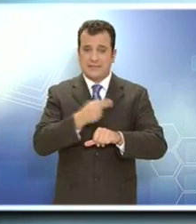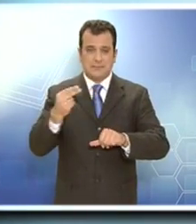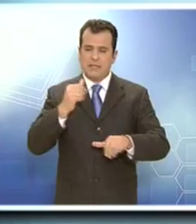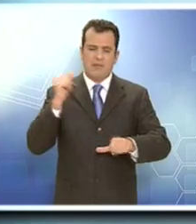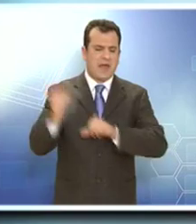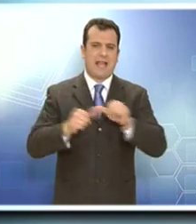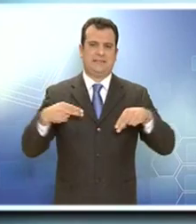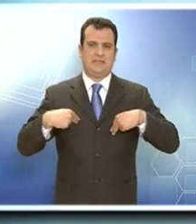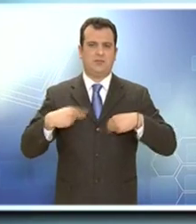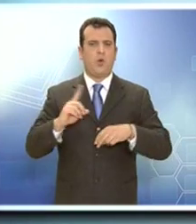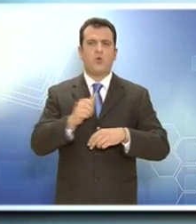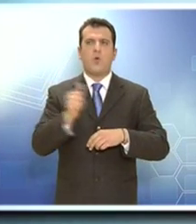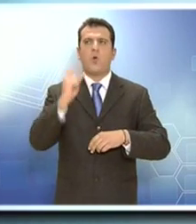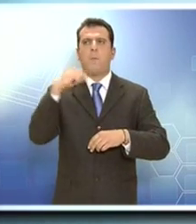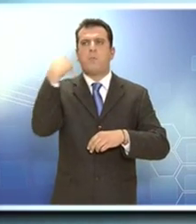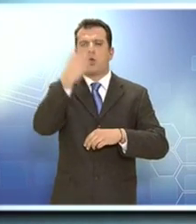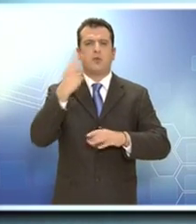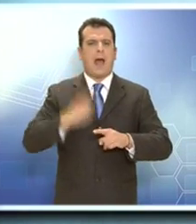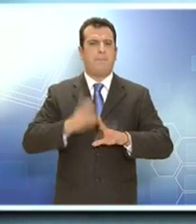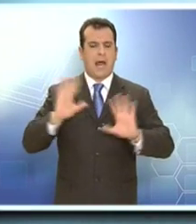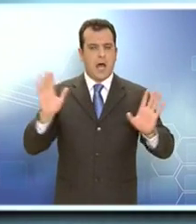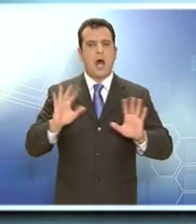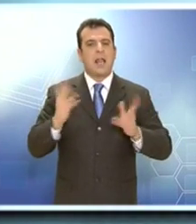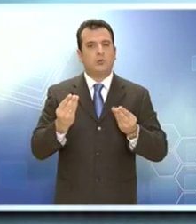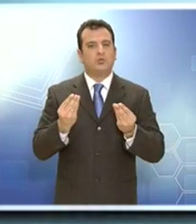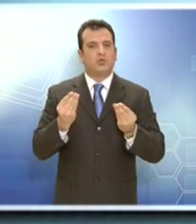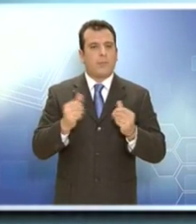στον τρόπο λειτουργίας της κυβέρνησης και δεν θα αφορά μόνο αλλαγές σε επίπεδο